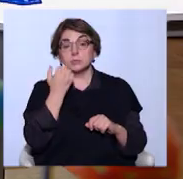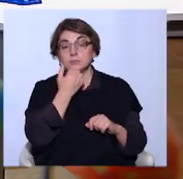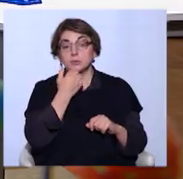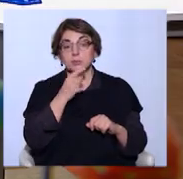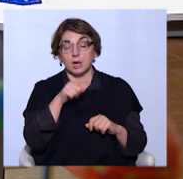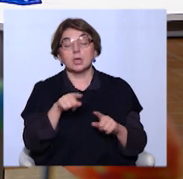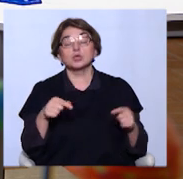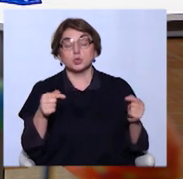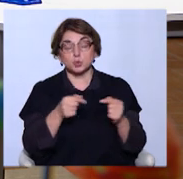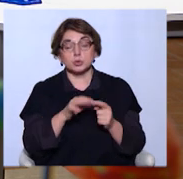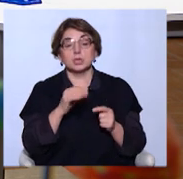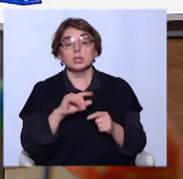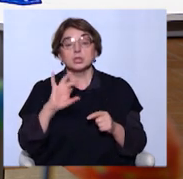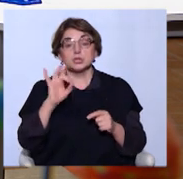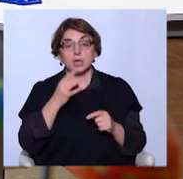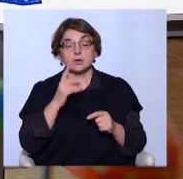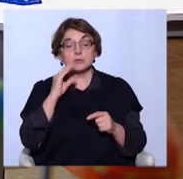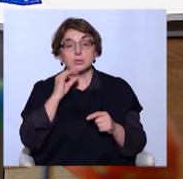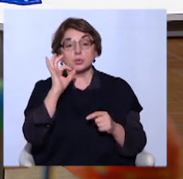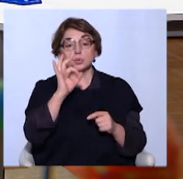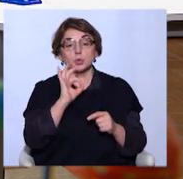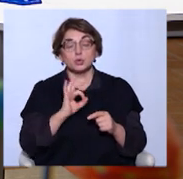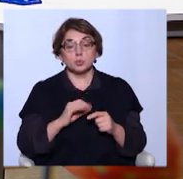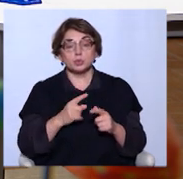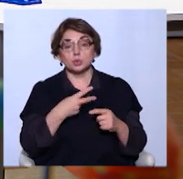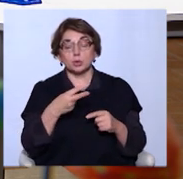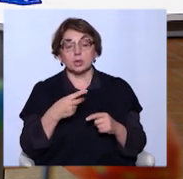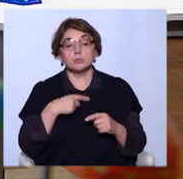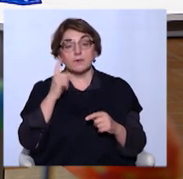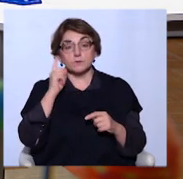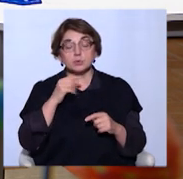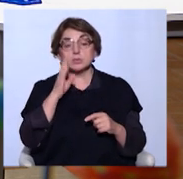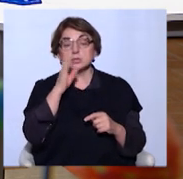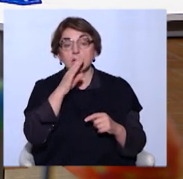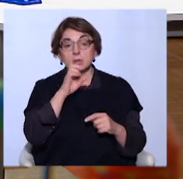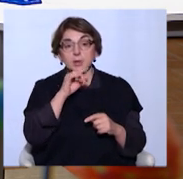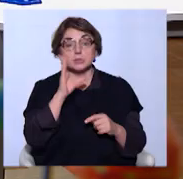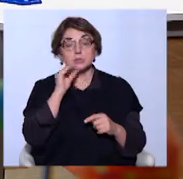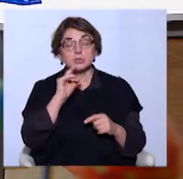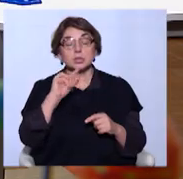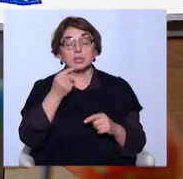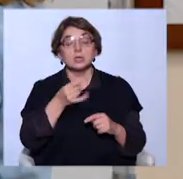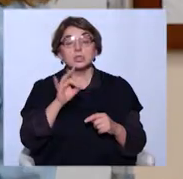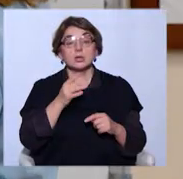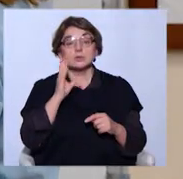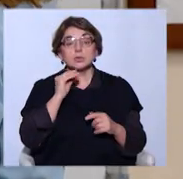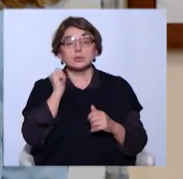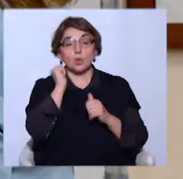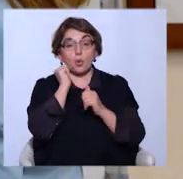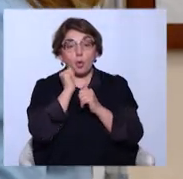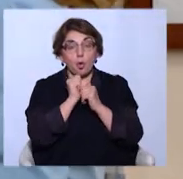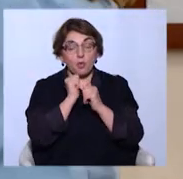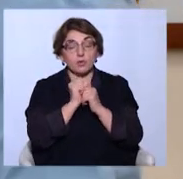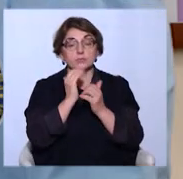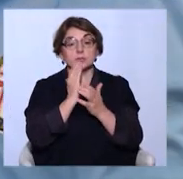აქაც ჟანგვის რიცხვი ნულის ტოლია. გარდა ამისა, უნდა ვიცოდეთ, რომ წყალბადი ჟანგვის რიცხვი ყოველთვის არის